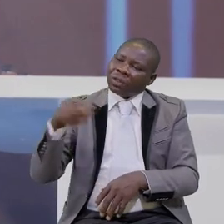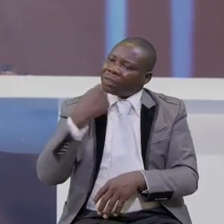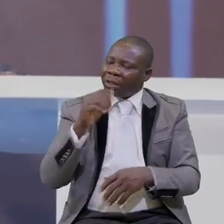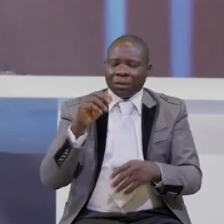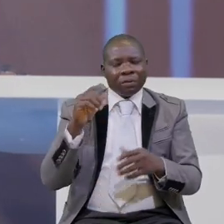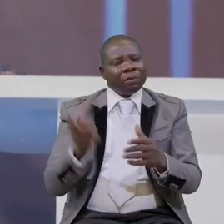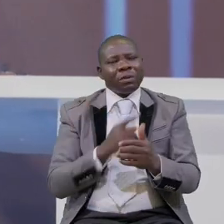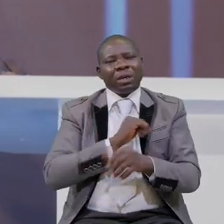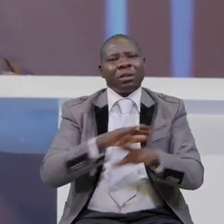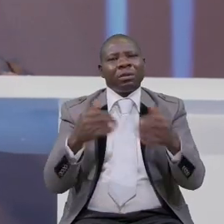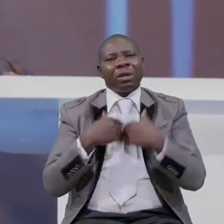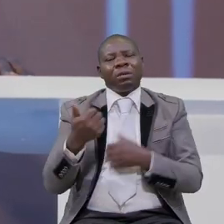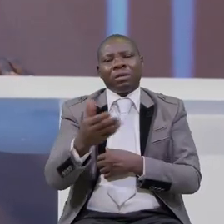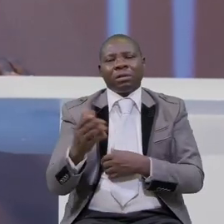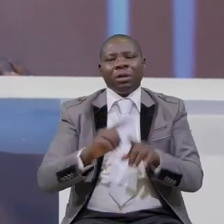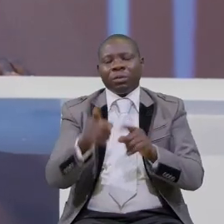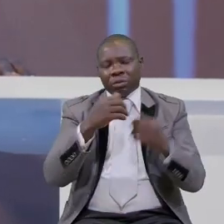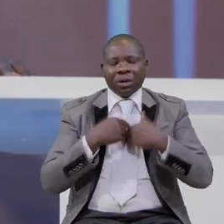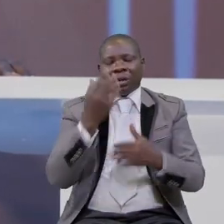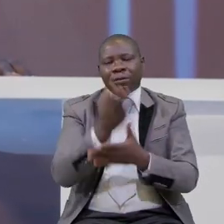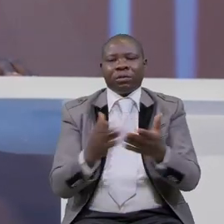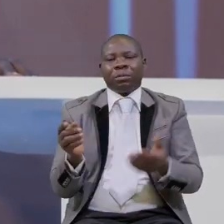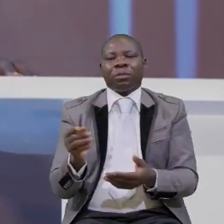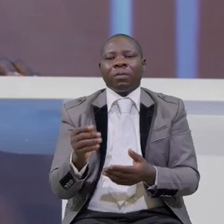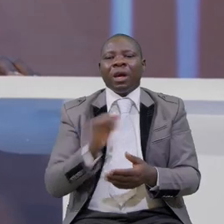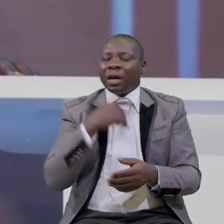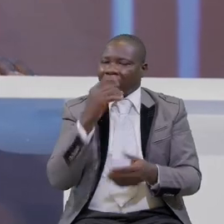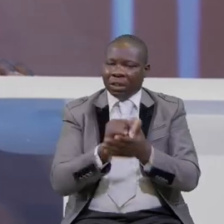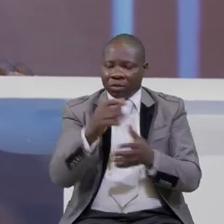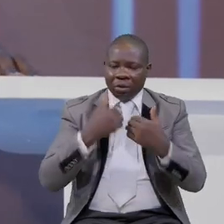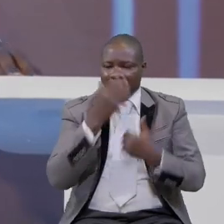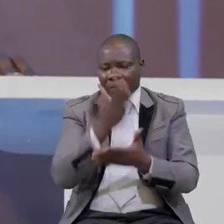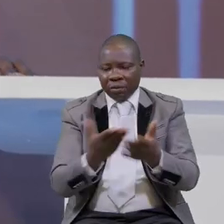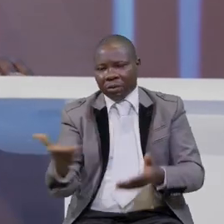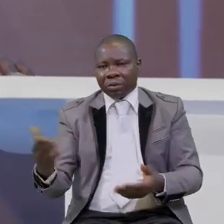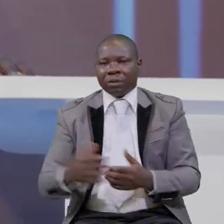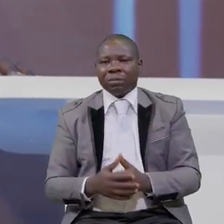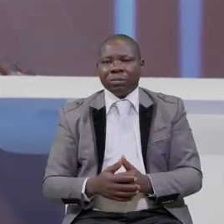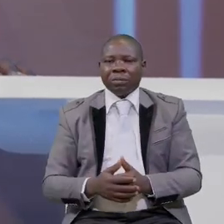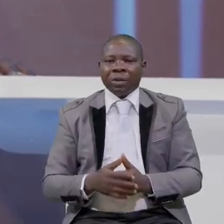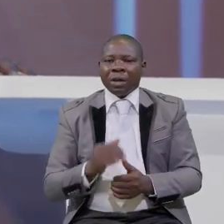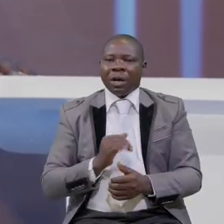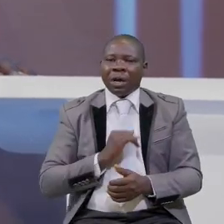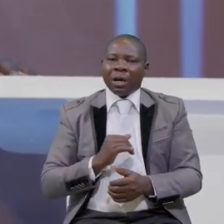tu n'es rien. Mais tu as quelque chose. Il a quelque chose.